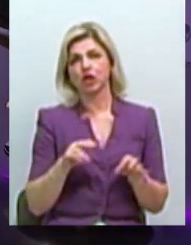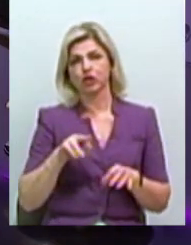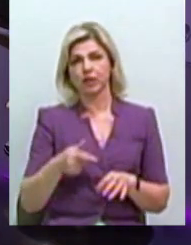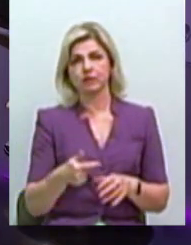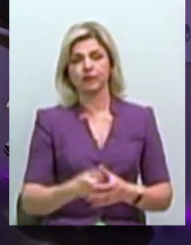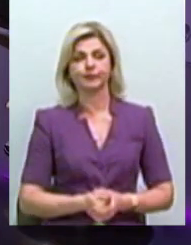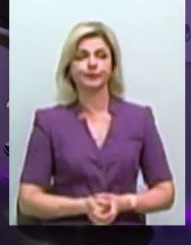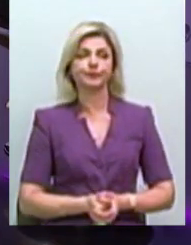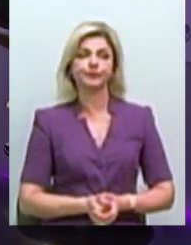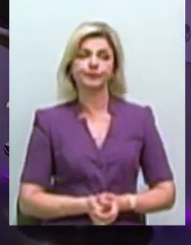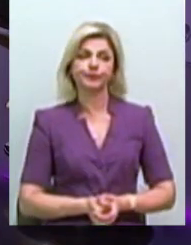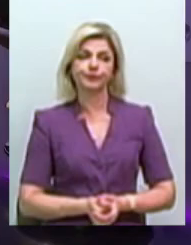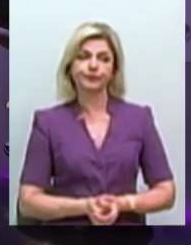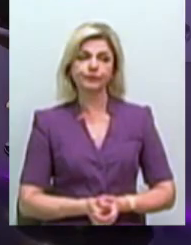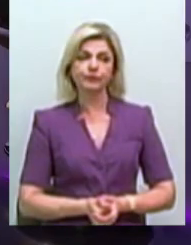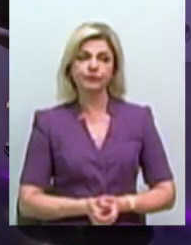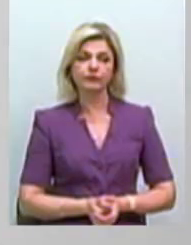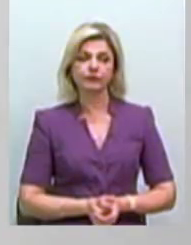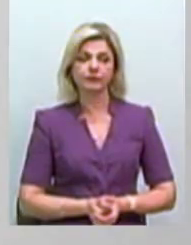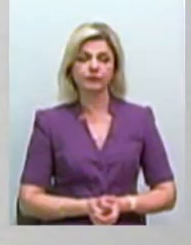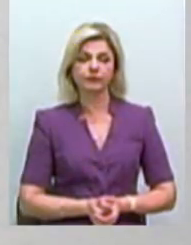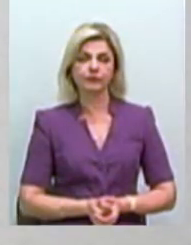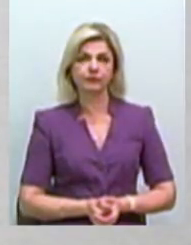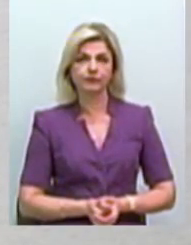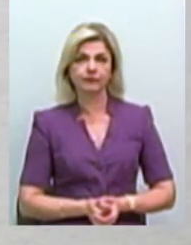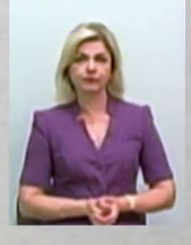Дякую вам за відповідь. Тож наступний раунд.